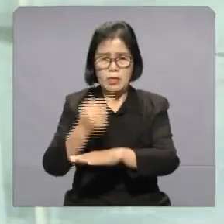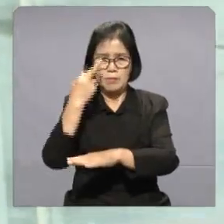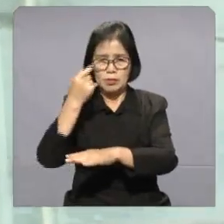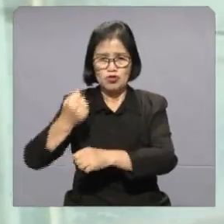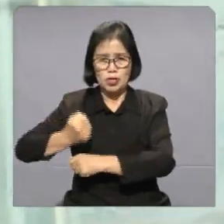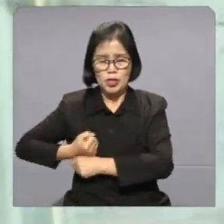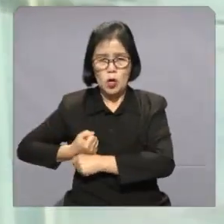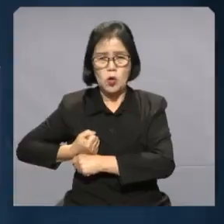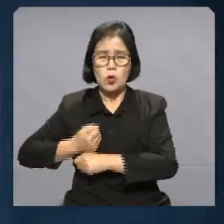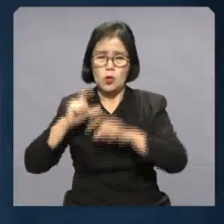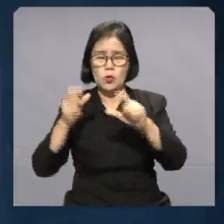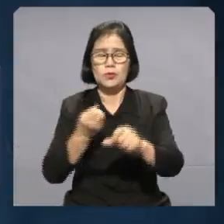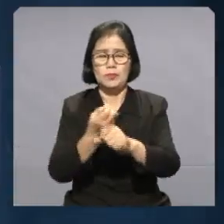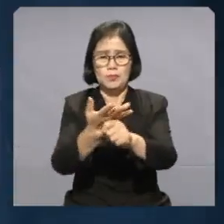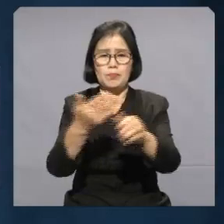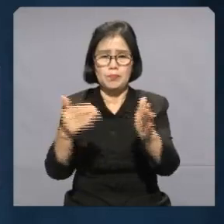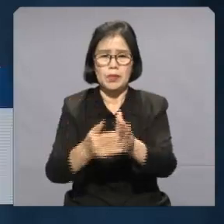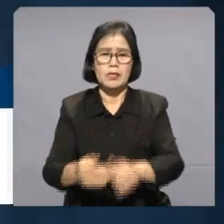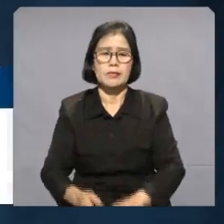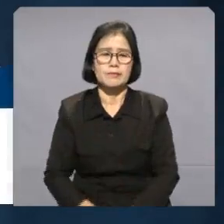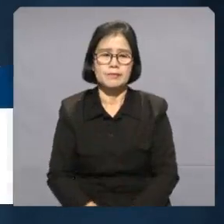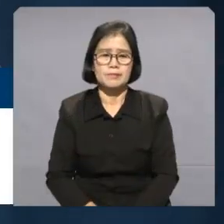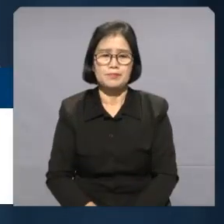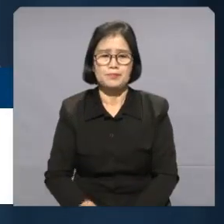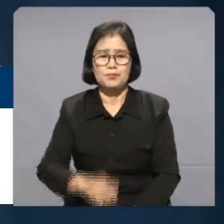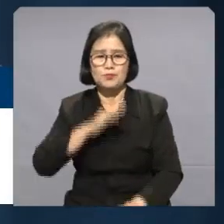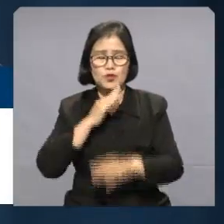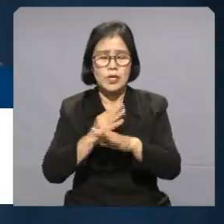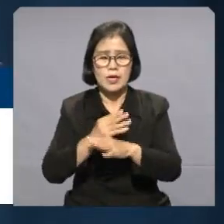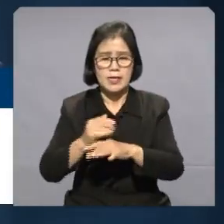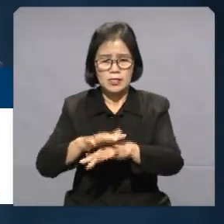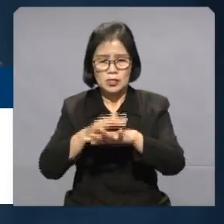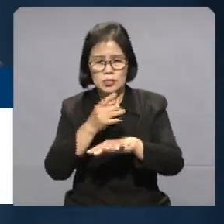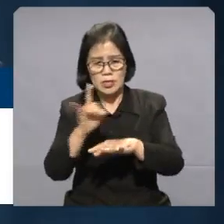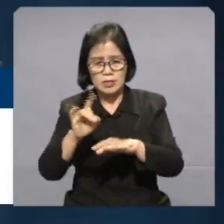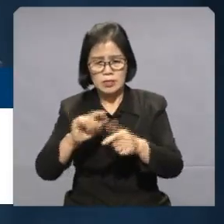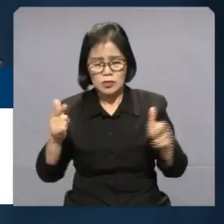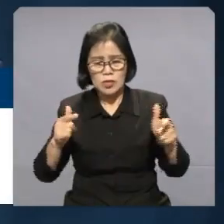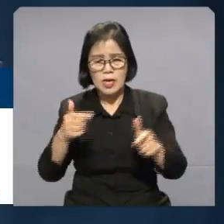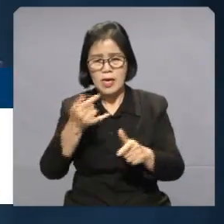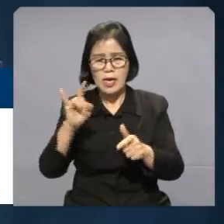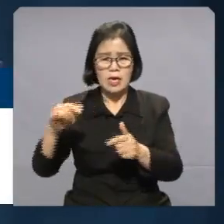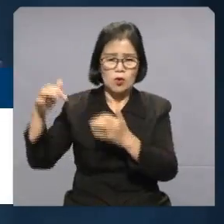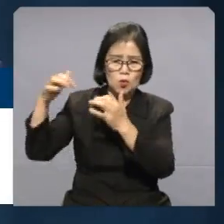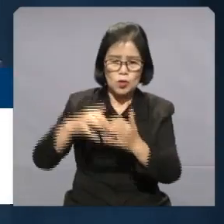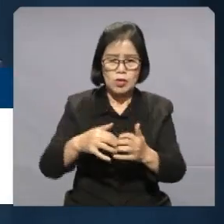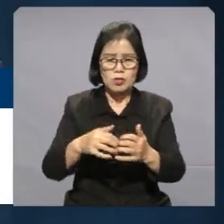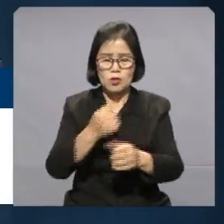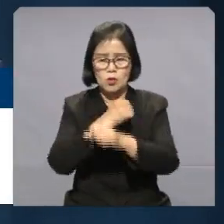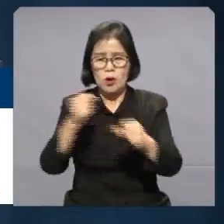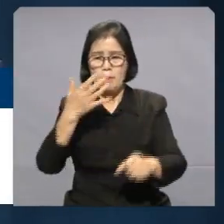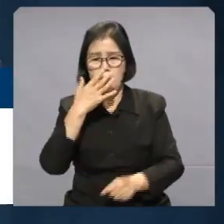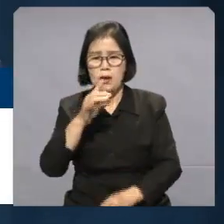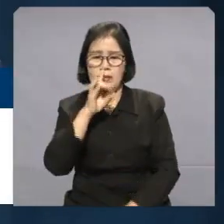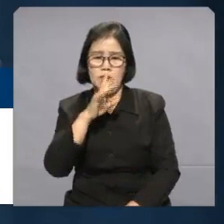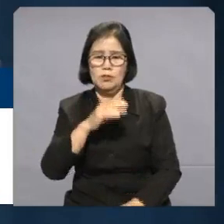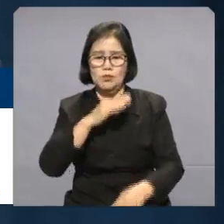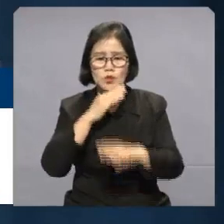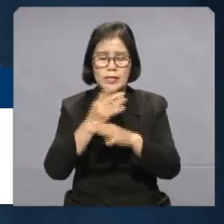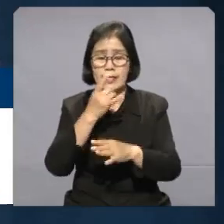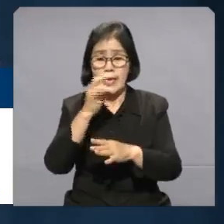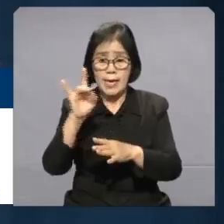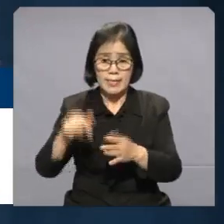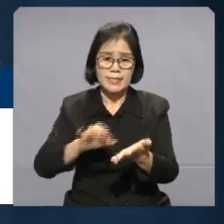전했습니다. Secretary Austin and I affirm that any nuclear attack by the DPRK, including the use of tactical nuclear weapons,